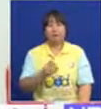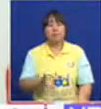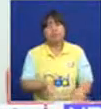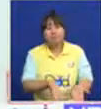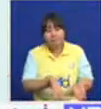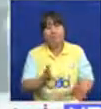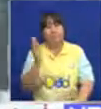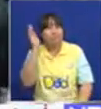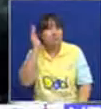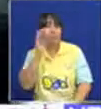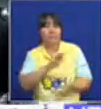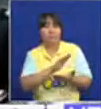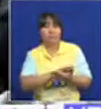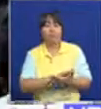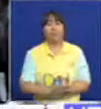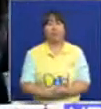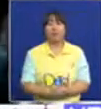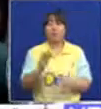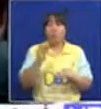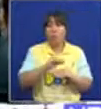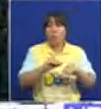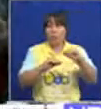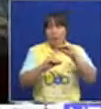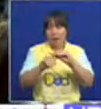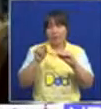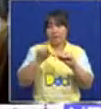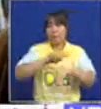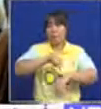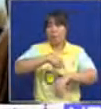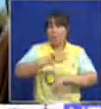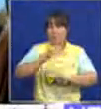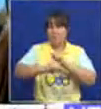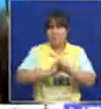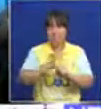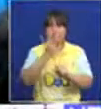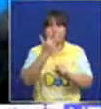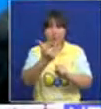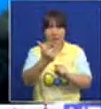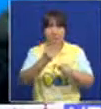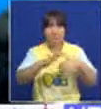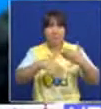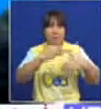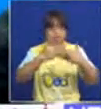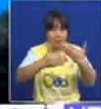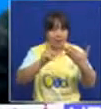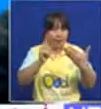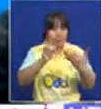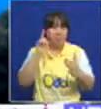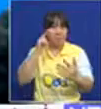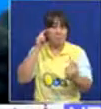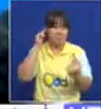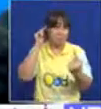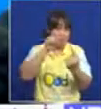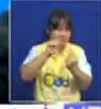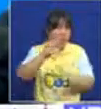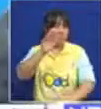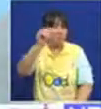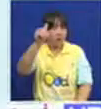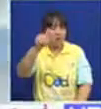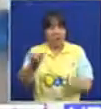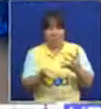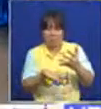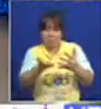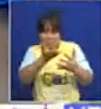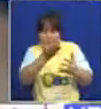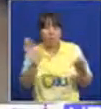โรงเรียน สำหรับโครงการนี้จะมีกรอบระยะเวลา3ปีโดยจะพัฒนาทักษะสู่ความเป็นเลิศให้ครบทุกระดับชั้นตั้ง